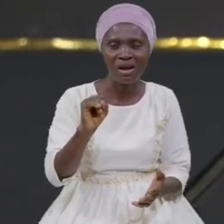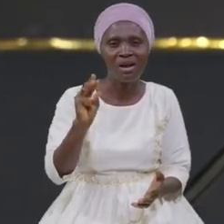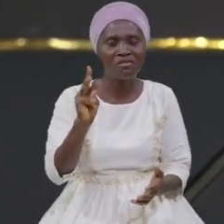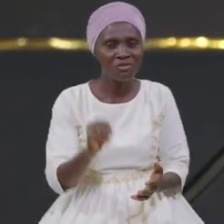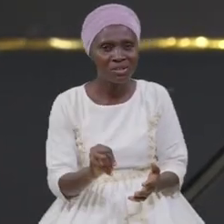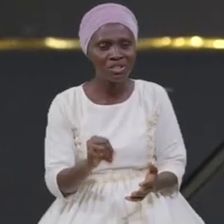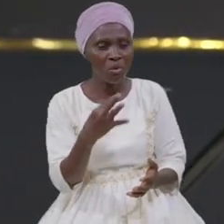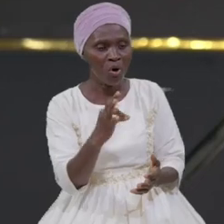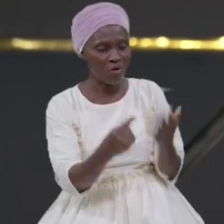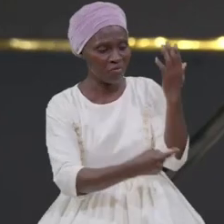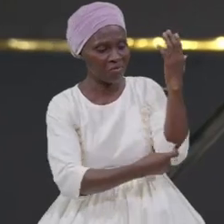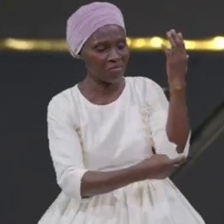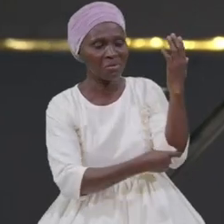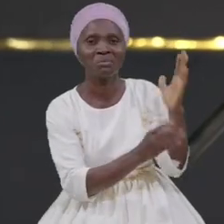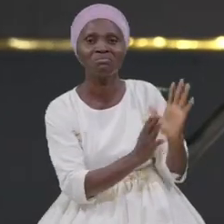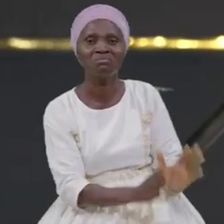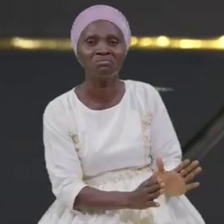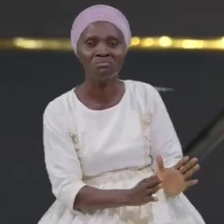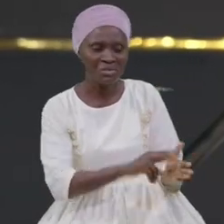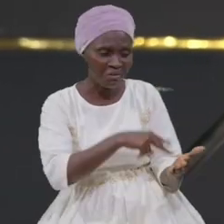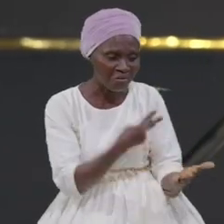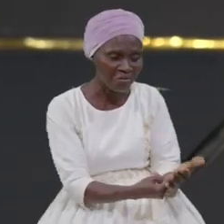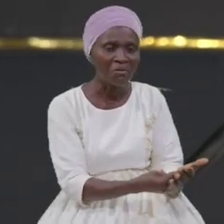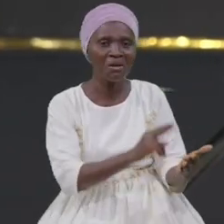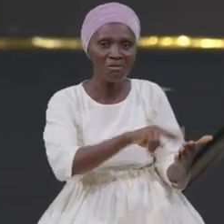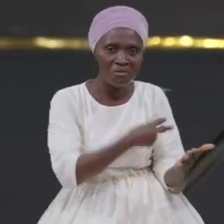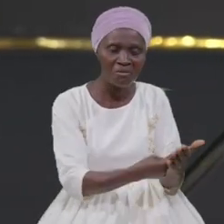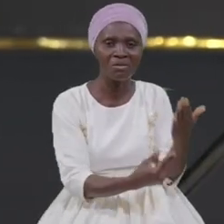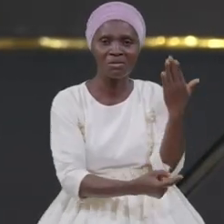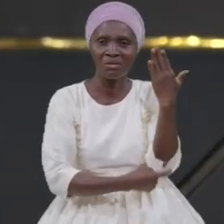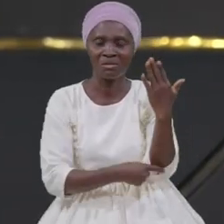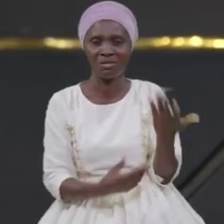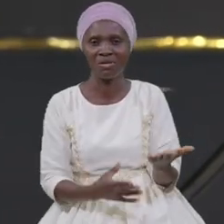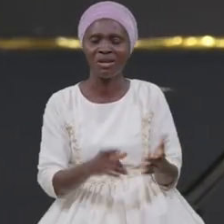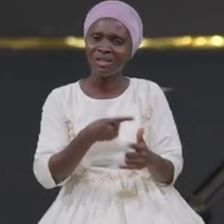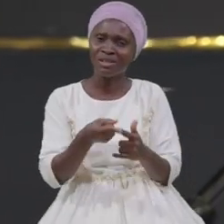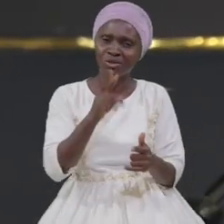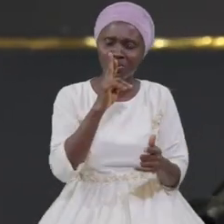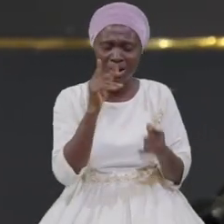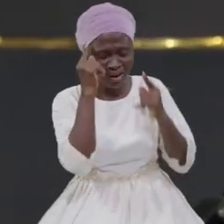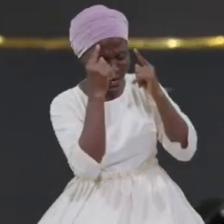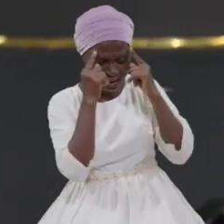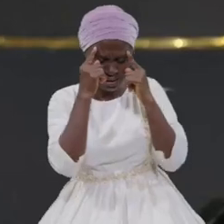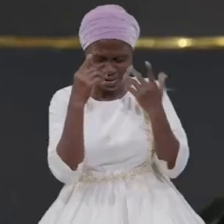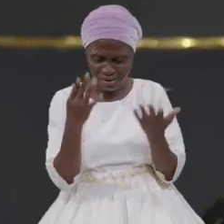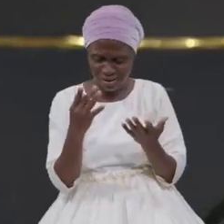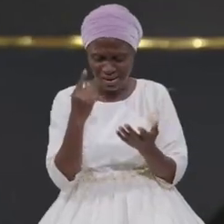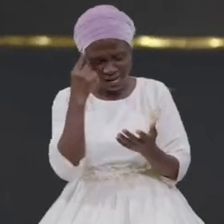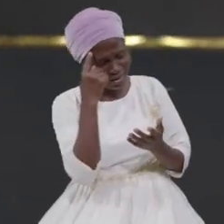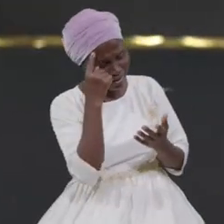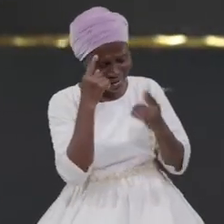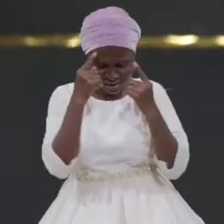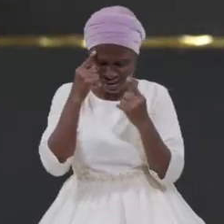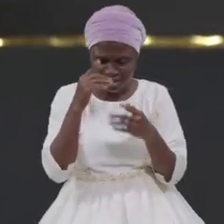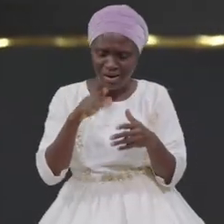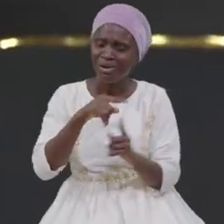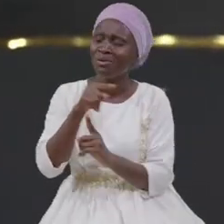tentatrice. Et tu te demandes quand, comment, quand, comment